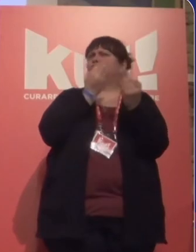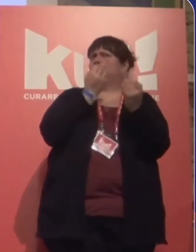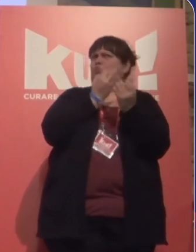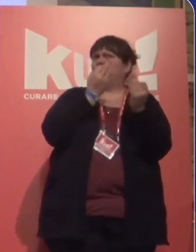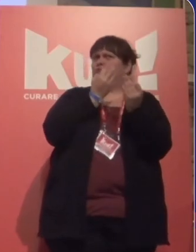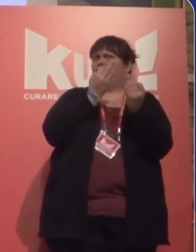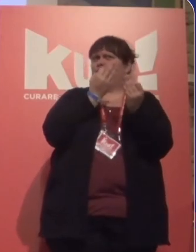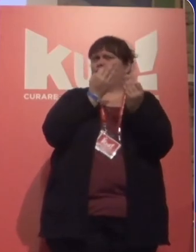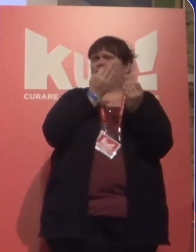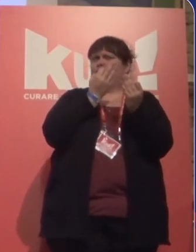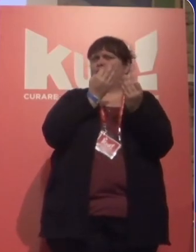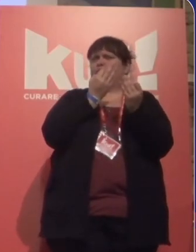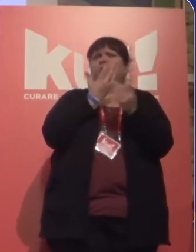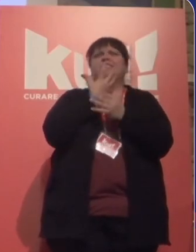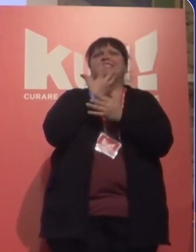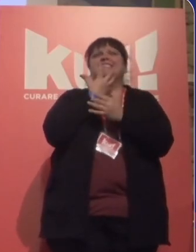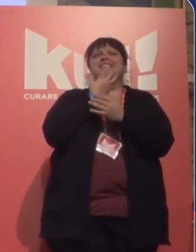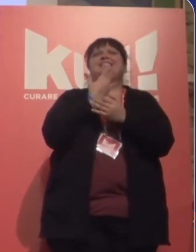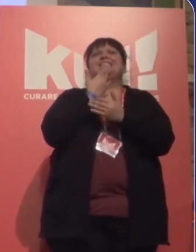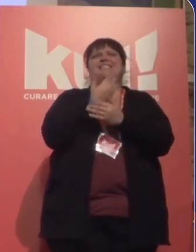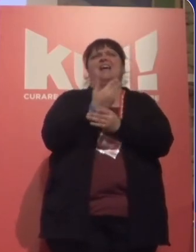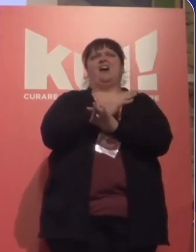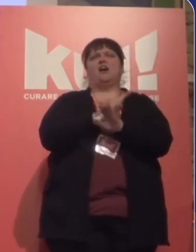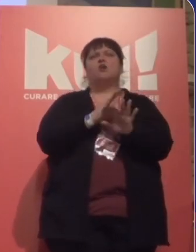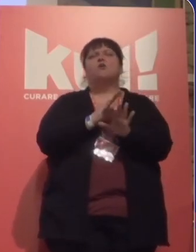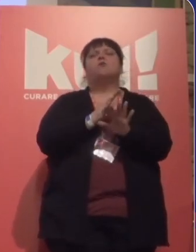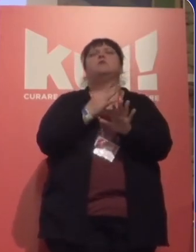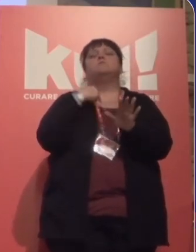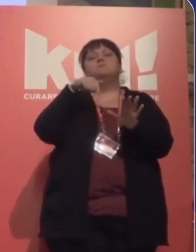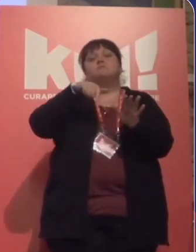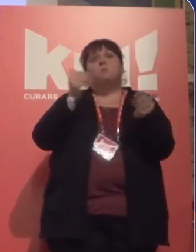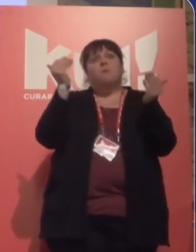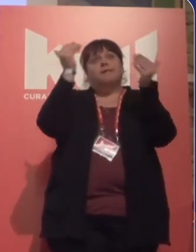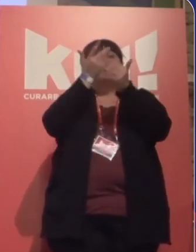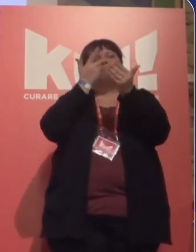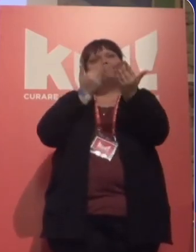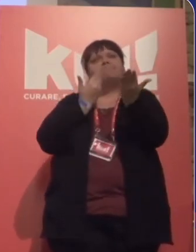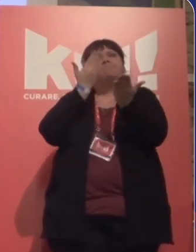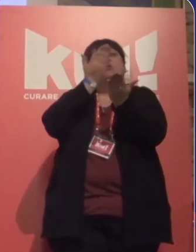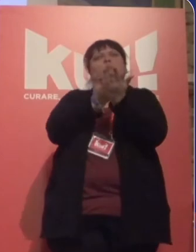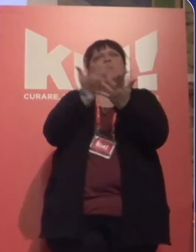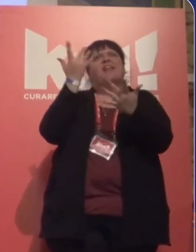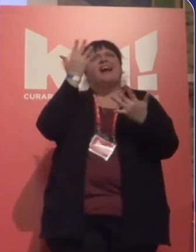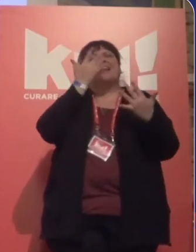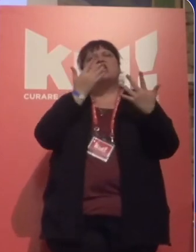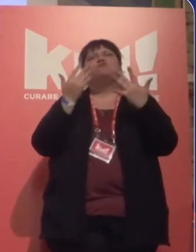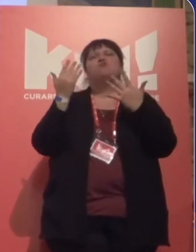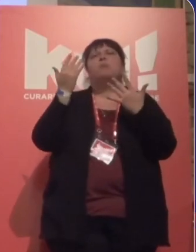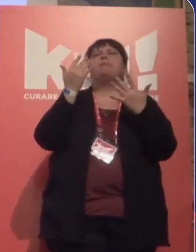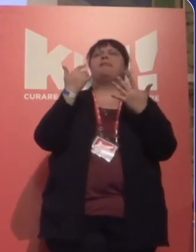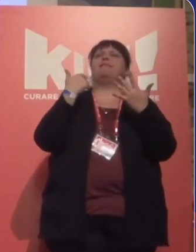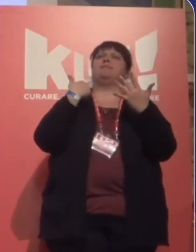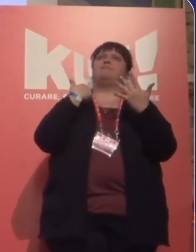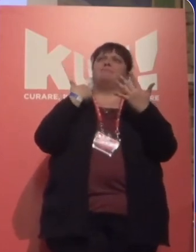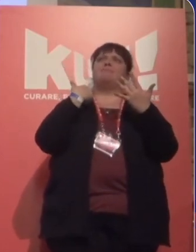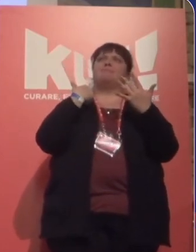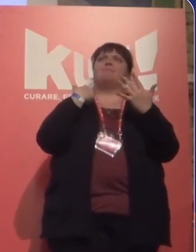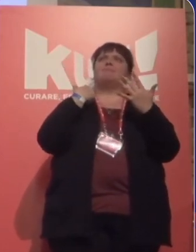propongo è il senso del mio ragionamento di questa sera possa essere segnato da un grande sforzo collettivo